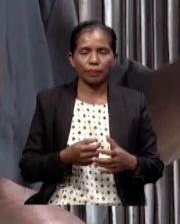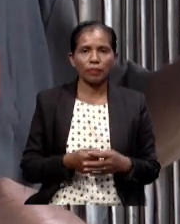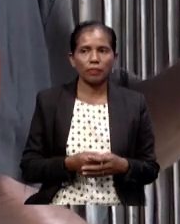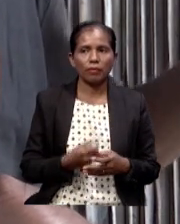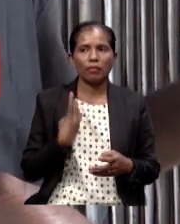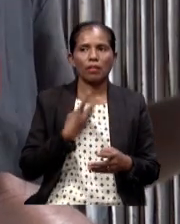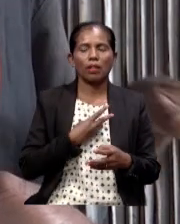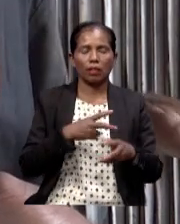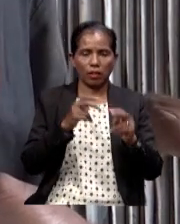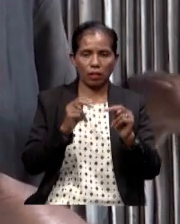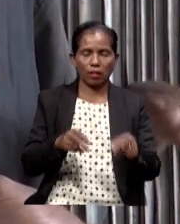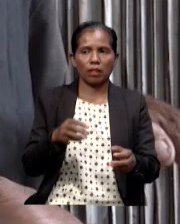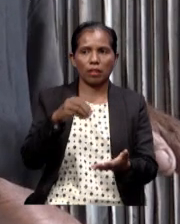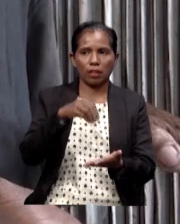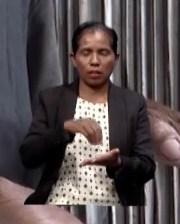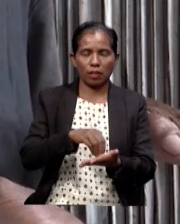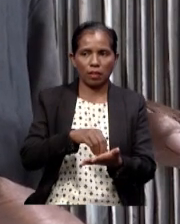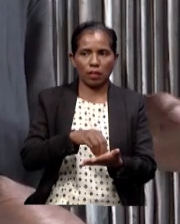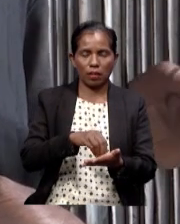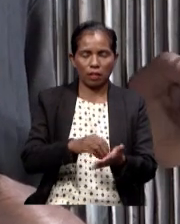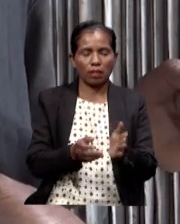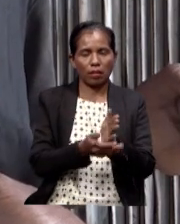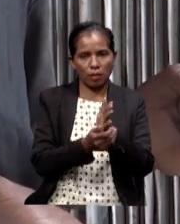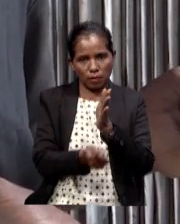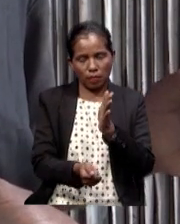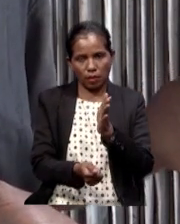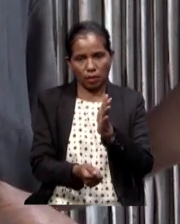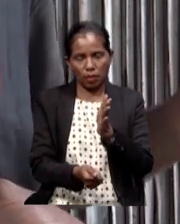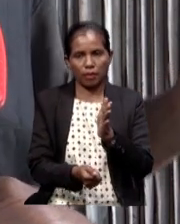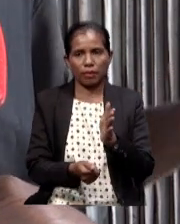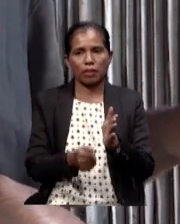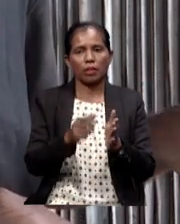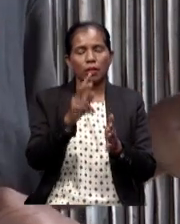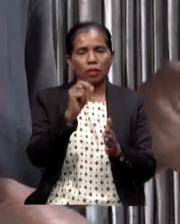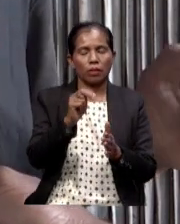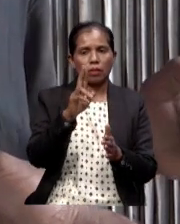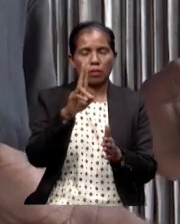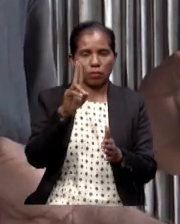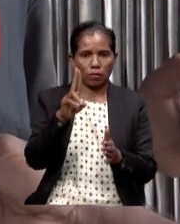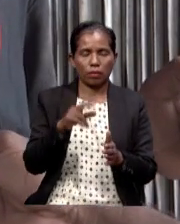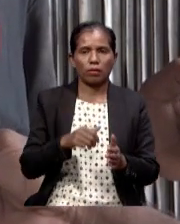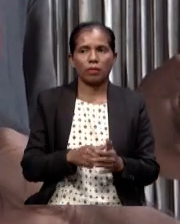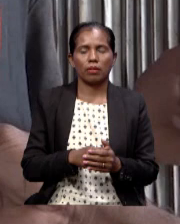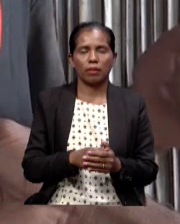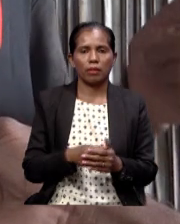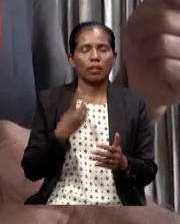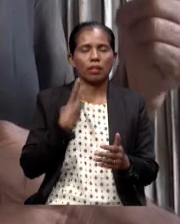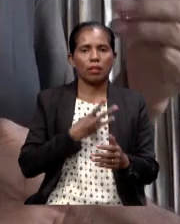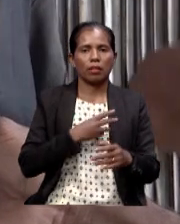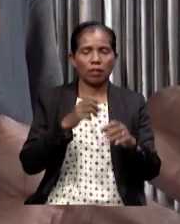itu ten ser tau iha be ko sane me minya ne tau iha kombang para ite bele